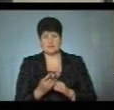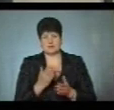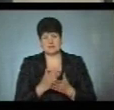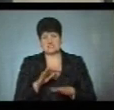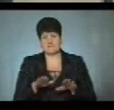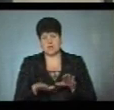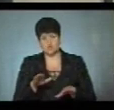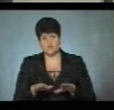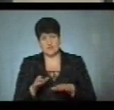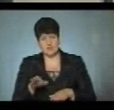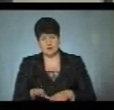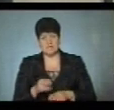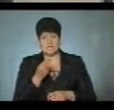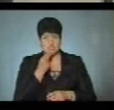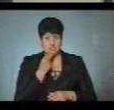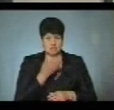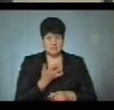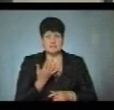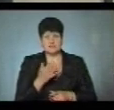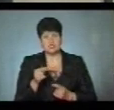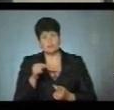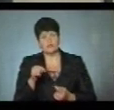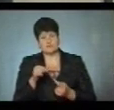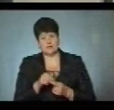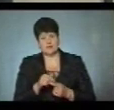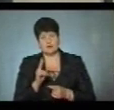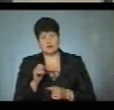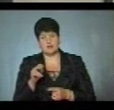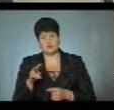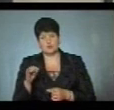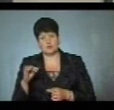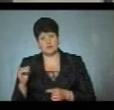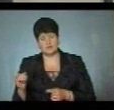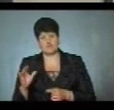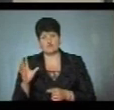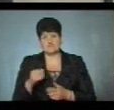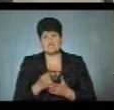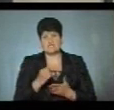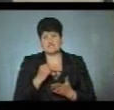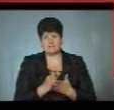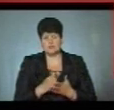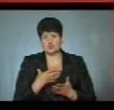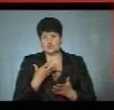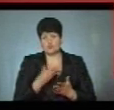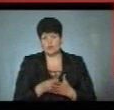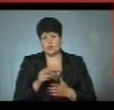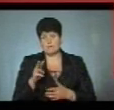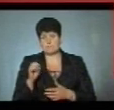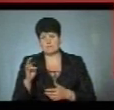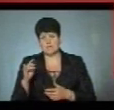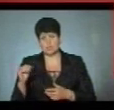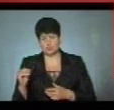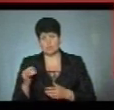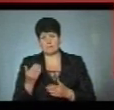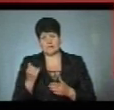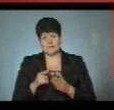зважування їжі, скільки чи відповідає тим калоріям, бо тому що знову ж таки всі затверджують своє меню перед тим, як